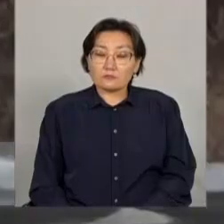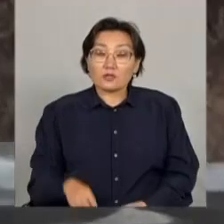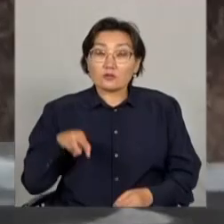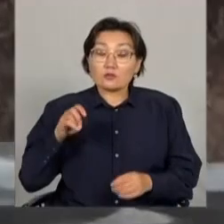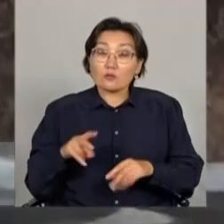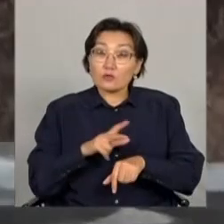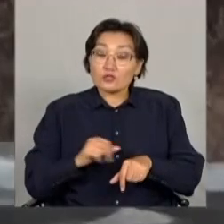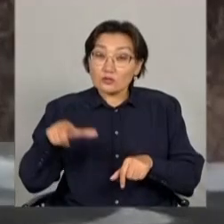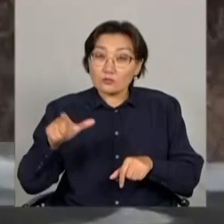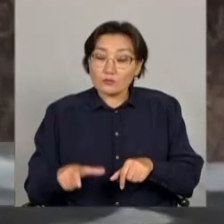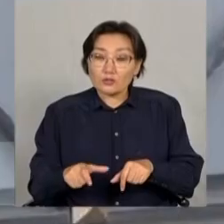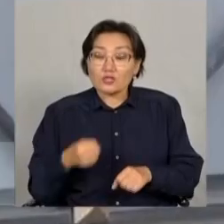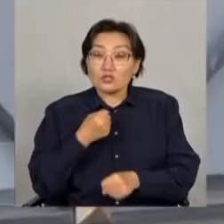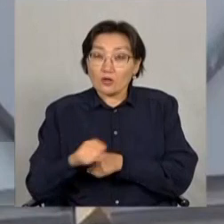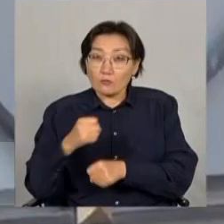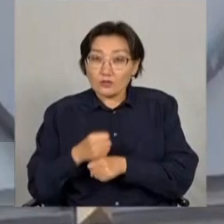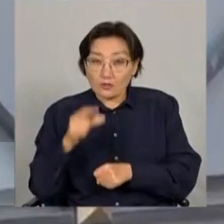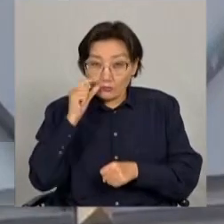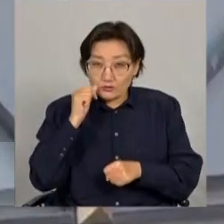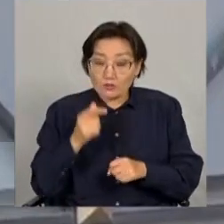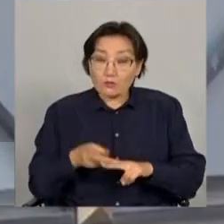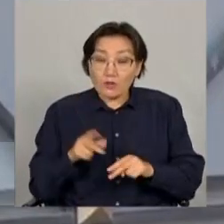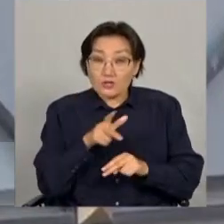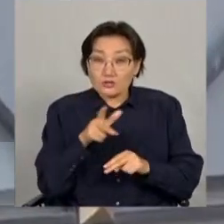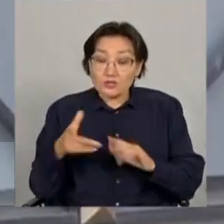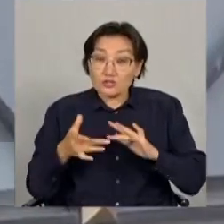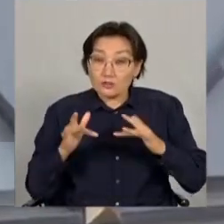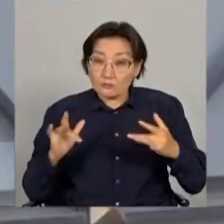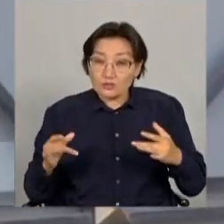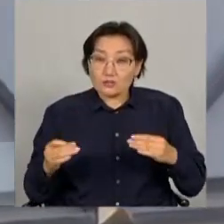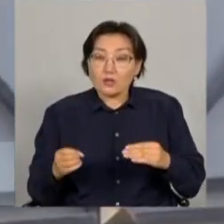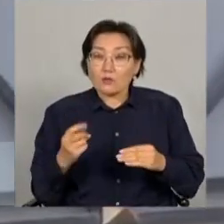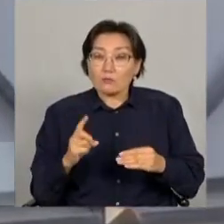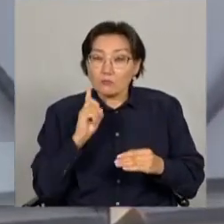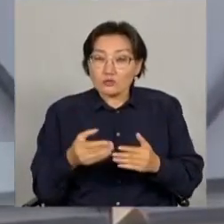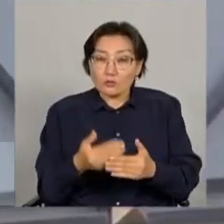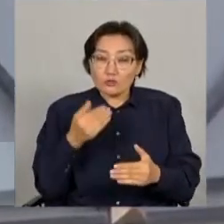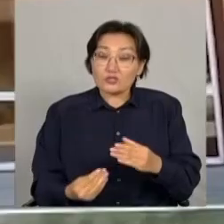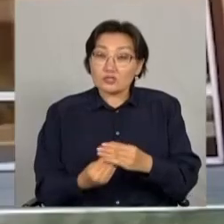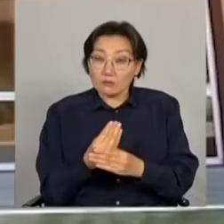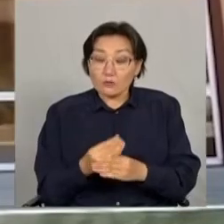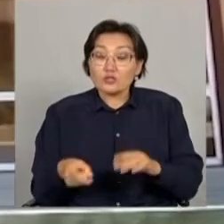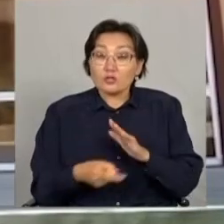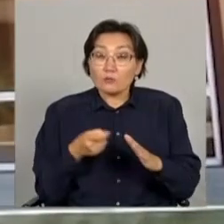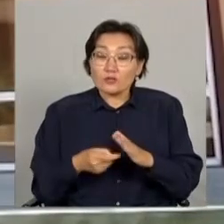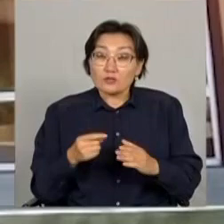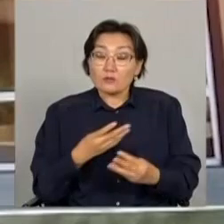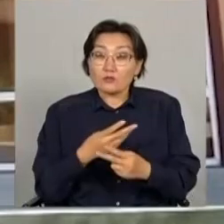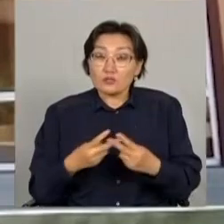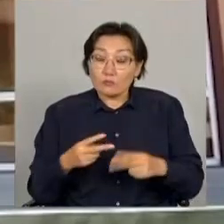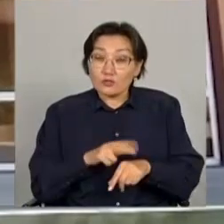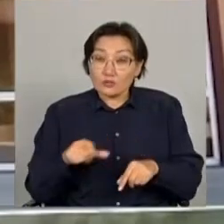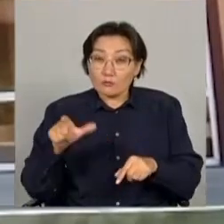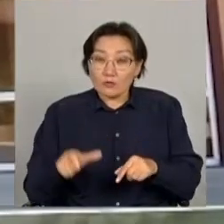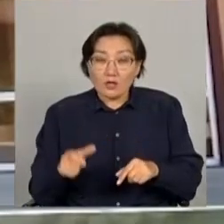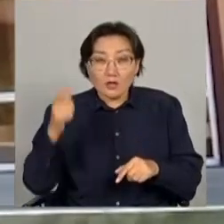Түркістандық полицейлерден қорлық көрдім деген ер адамның бұл видеосы әлеуметтік желіде бір жыл бұрын жарияланған еді. Тергеу бөлімінде погон таққандар